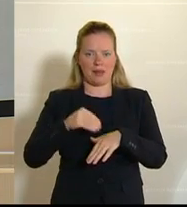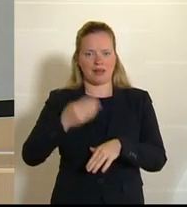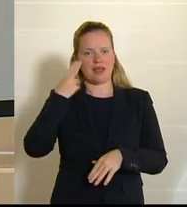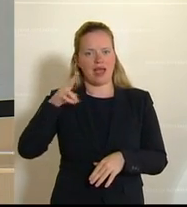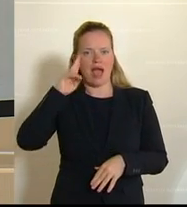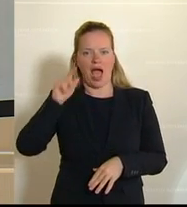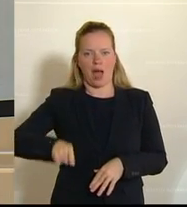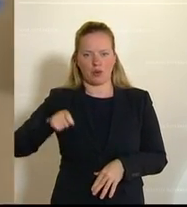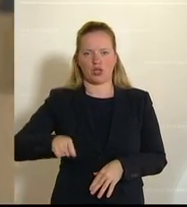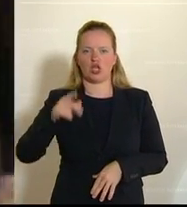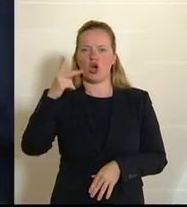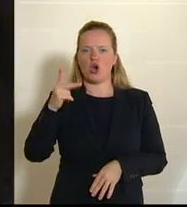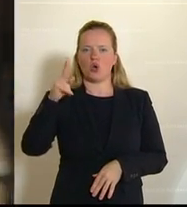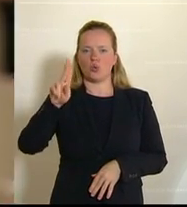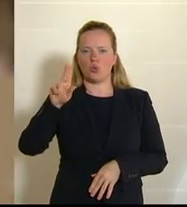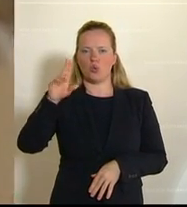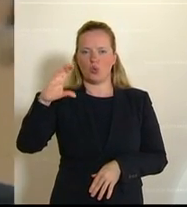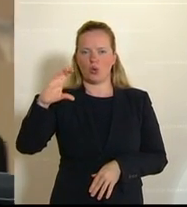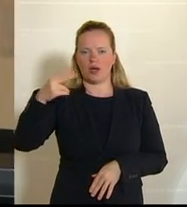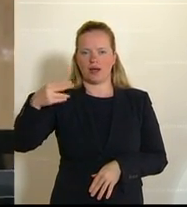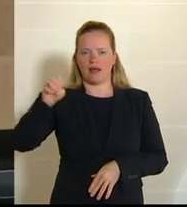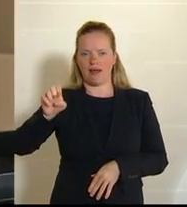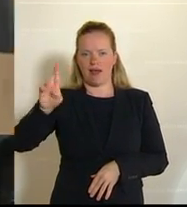gute konsumentenschutz und es geht weiter mit der untergruppe gesundheit